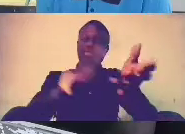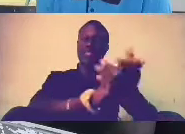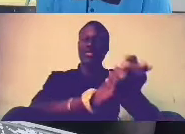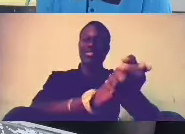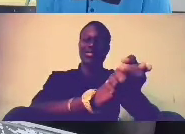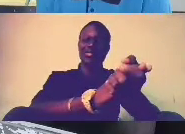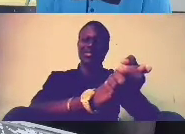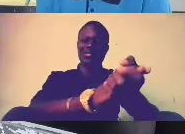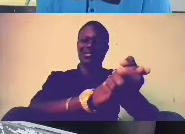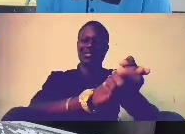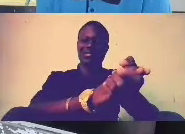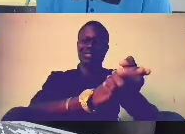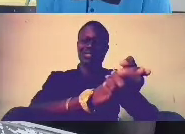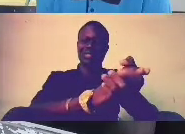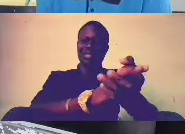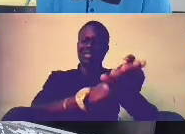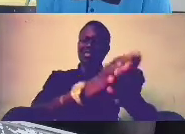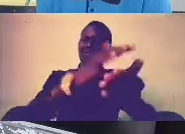Construire.